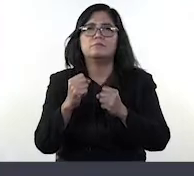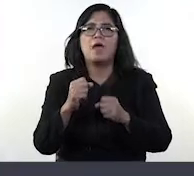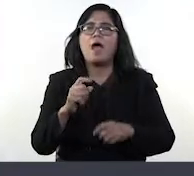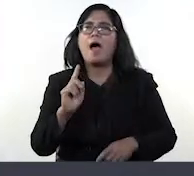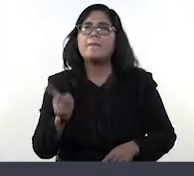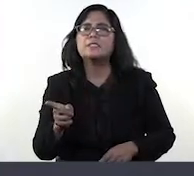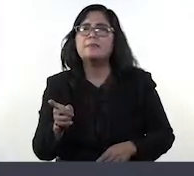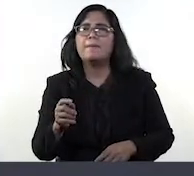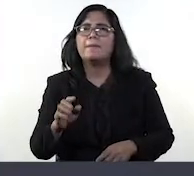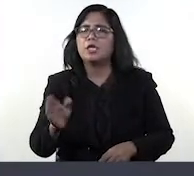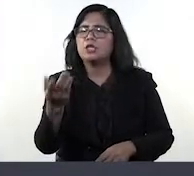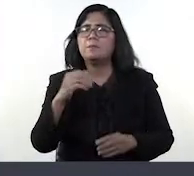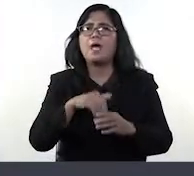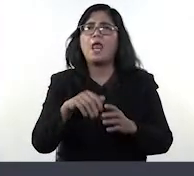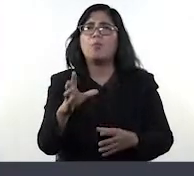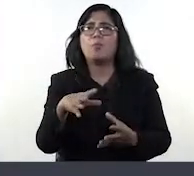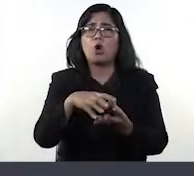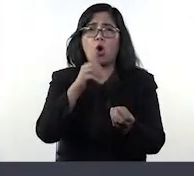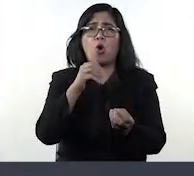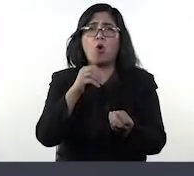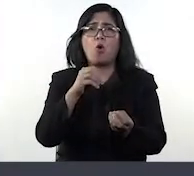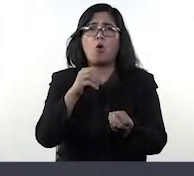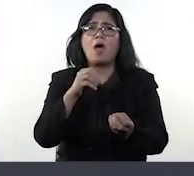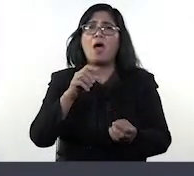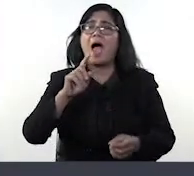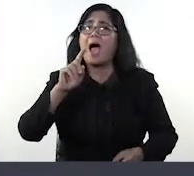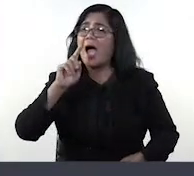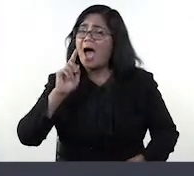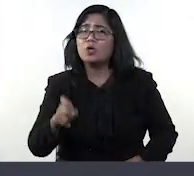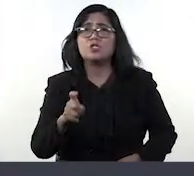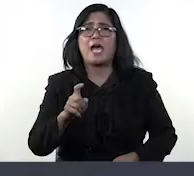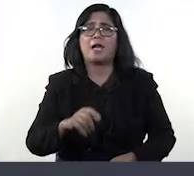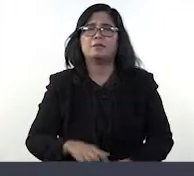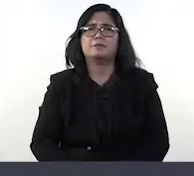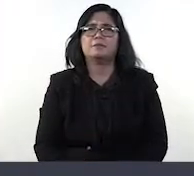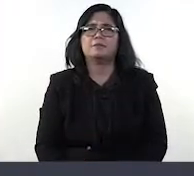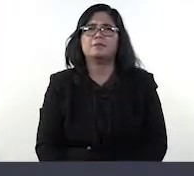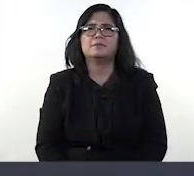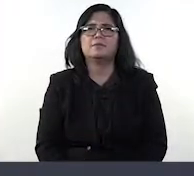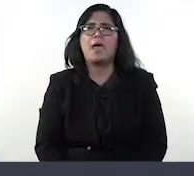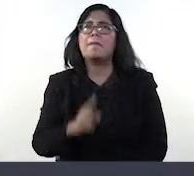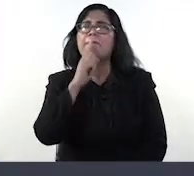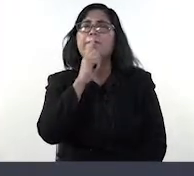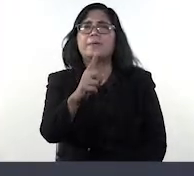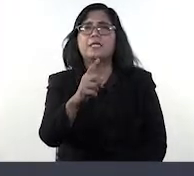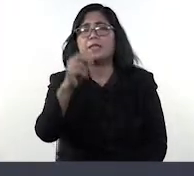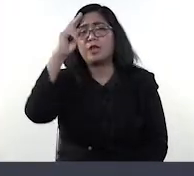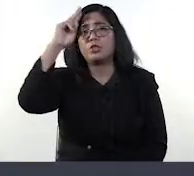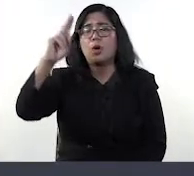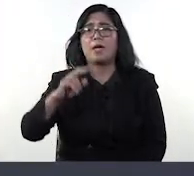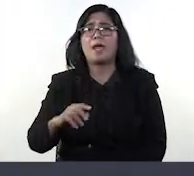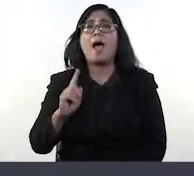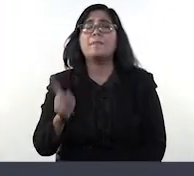hai kenapa hidup dalam roh Hai cemas Kenapa Hidup glamor oleh perintah